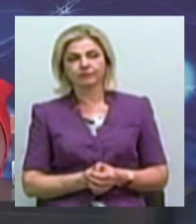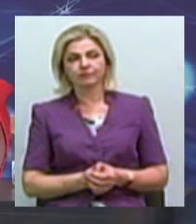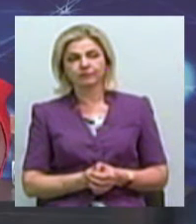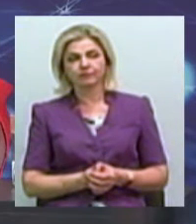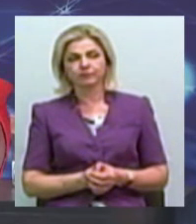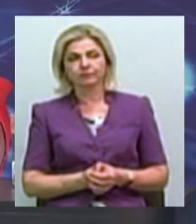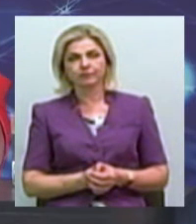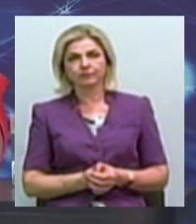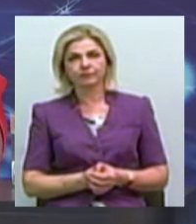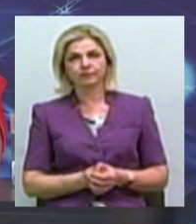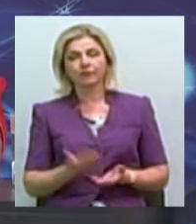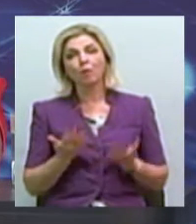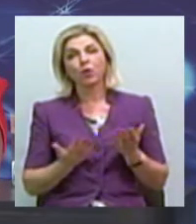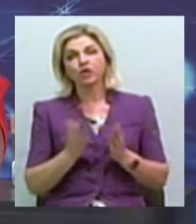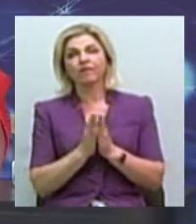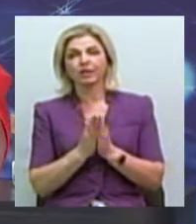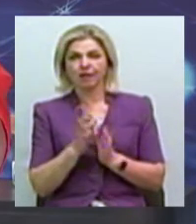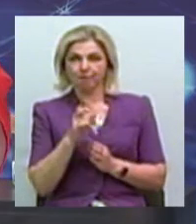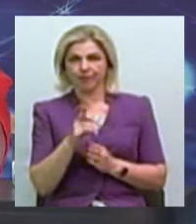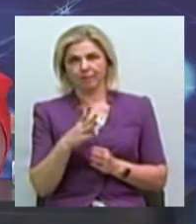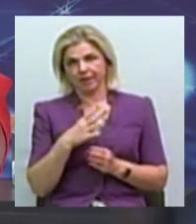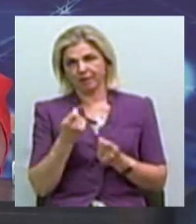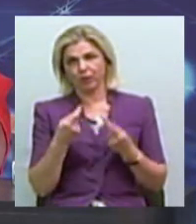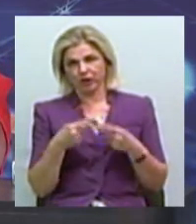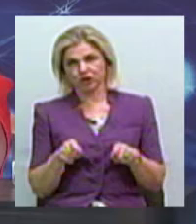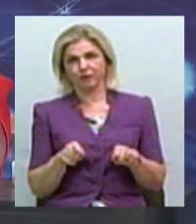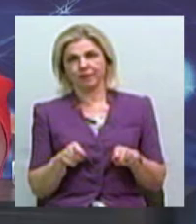ну, можливо, і книжки були б трохи іншими.